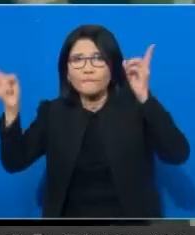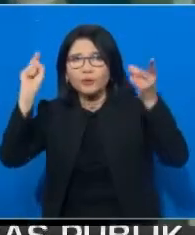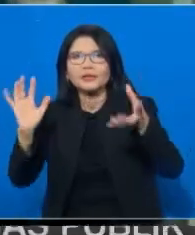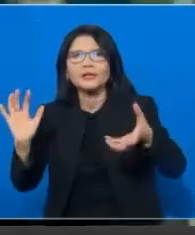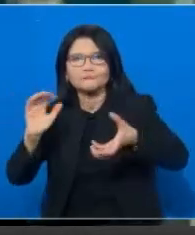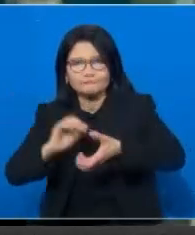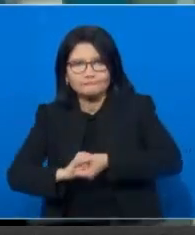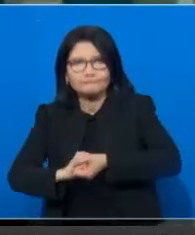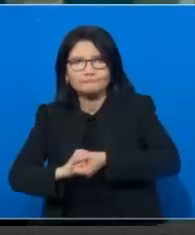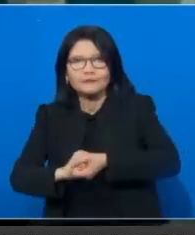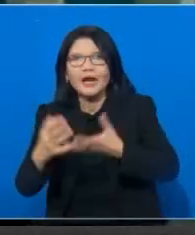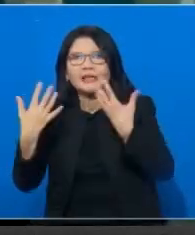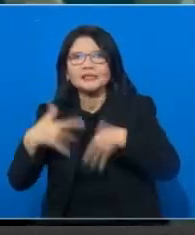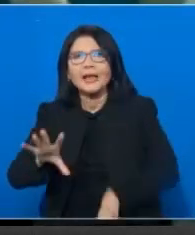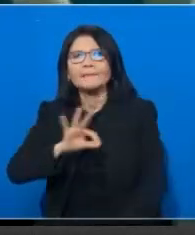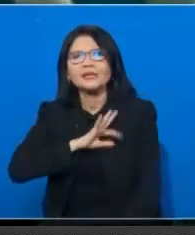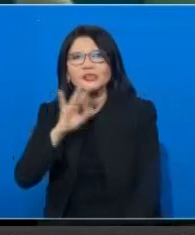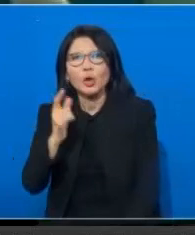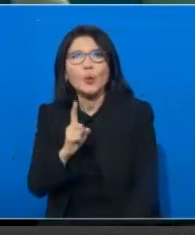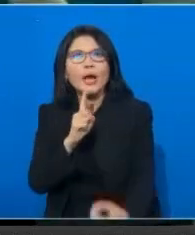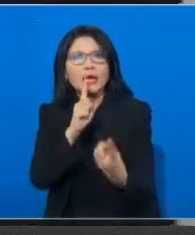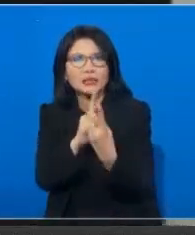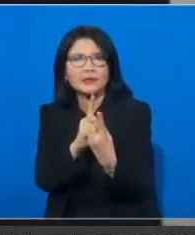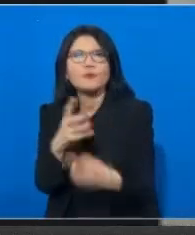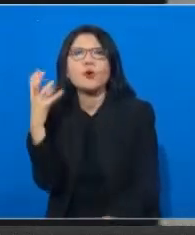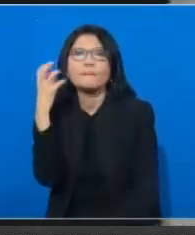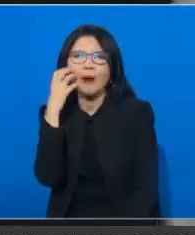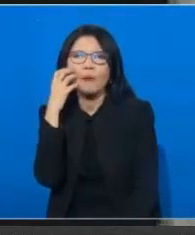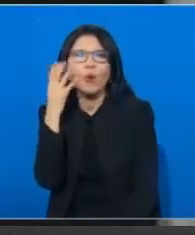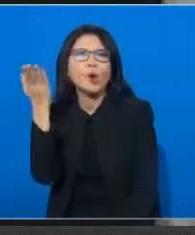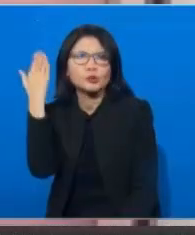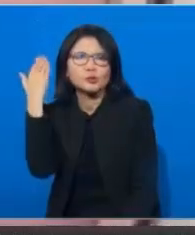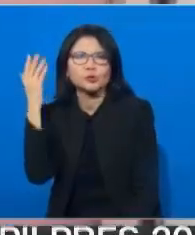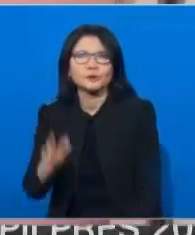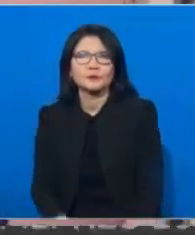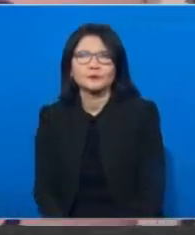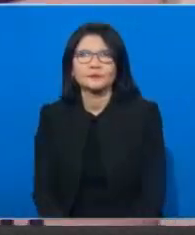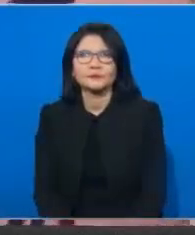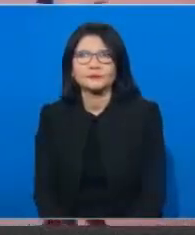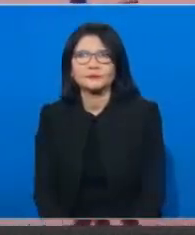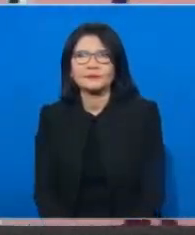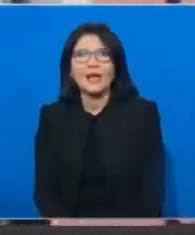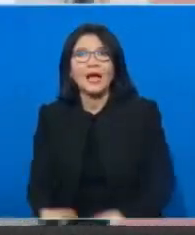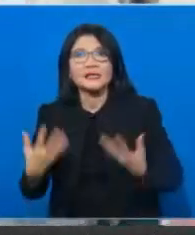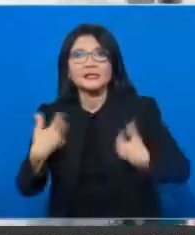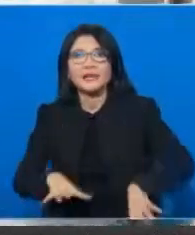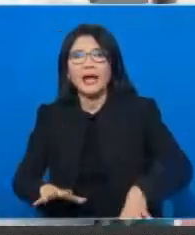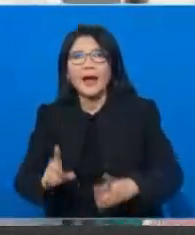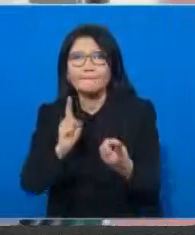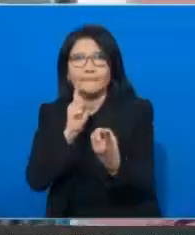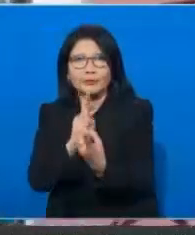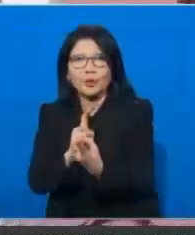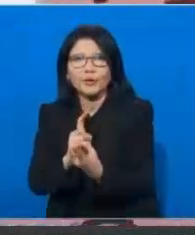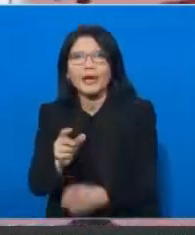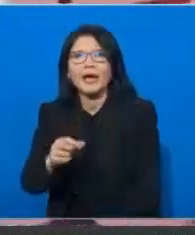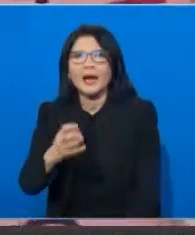akhirnya terjadi setelah Jokowi bertemu dengan lawannya, Prabowo Subianto. Usai pertemuan, Prabowo dan Sandiaga